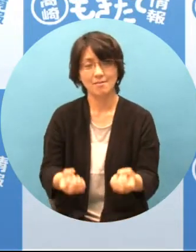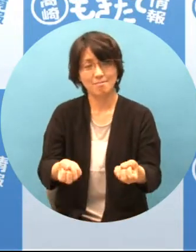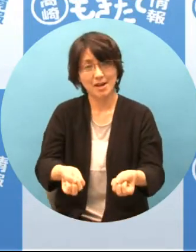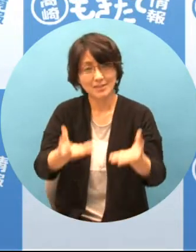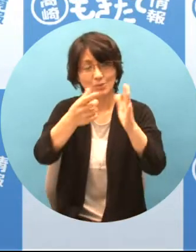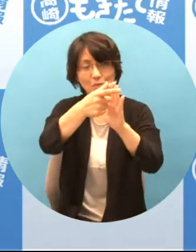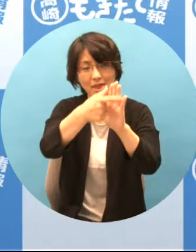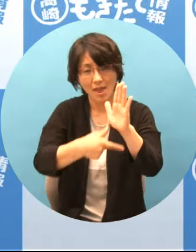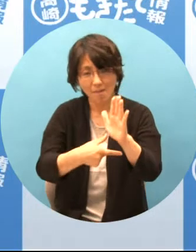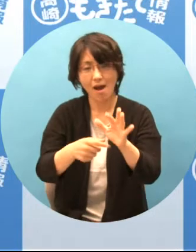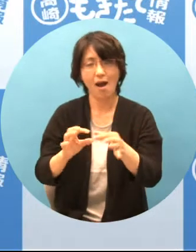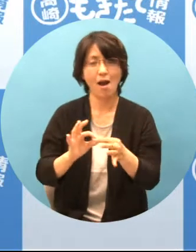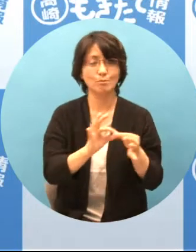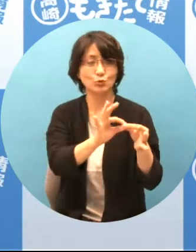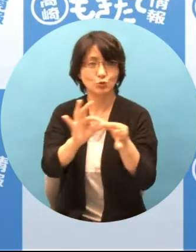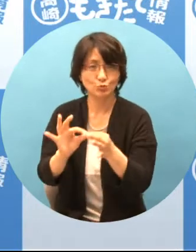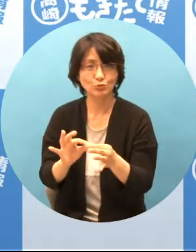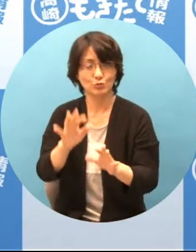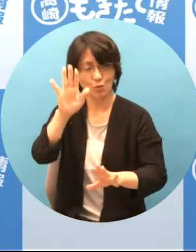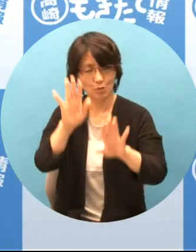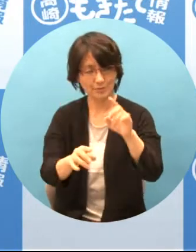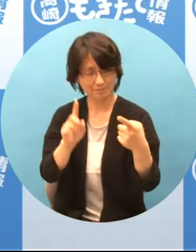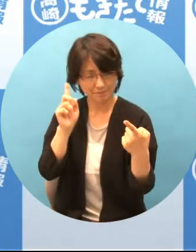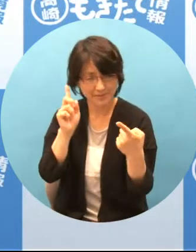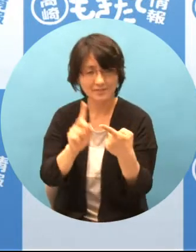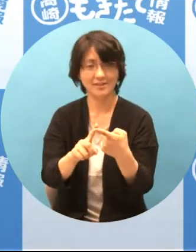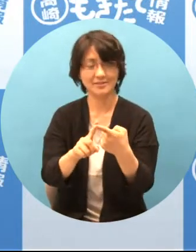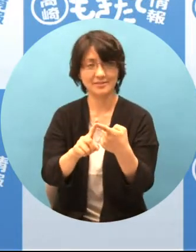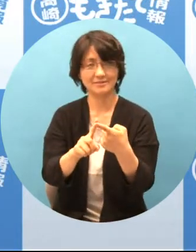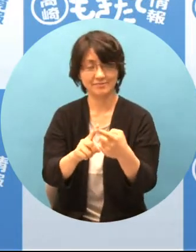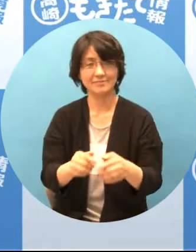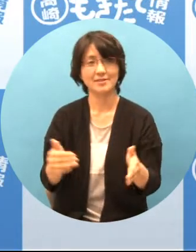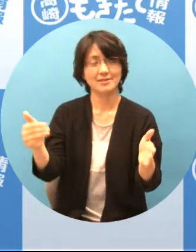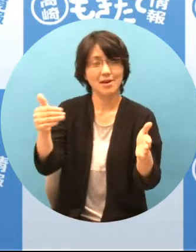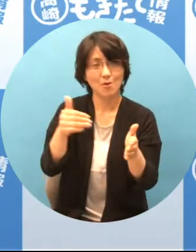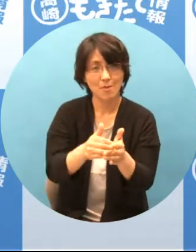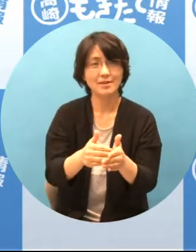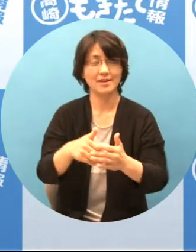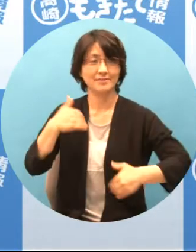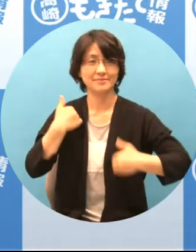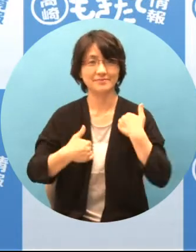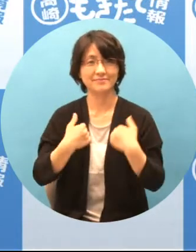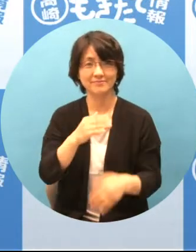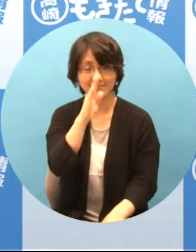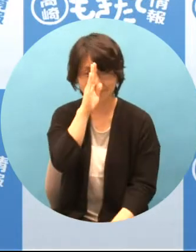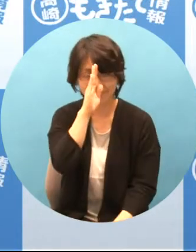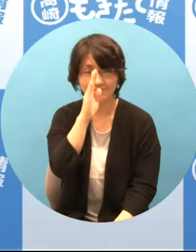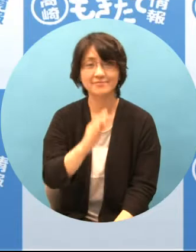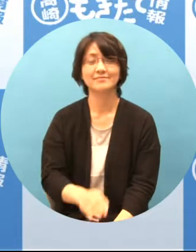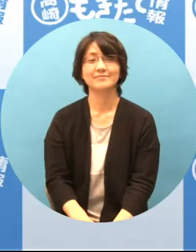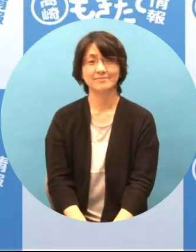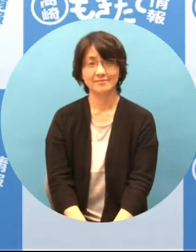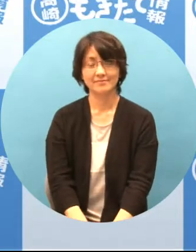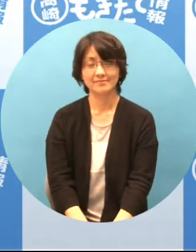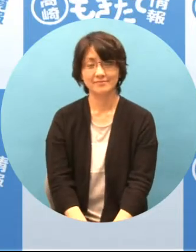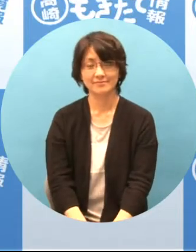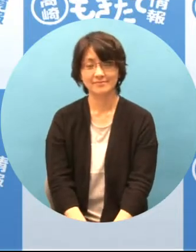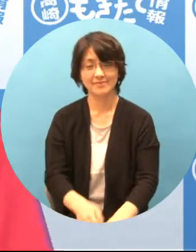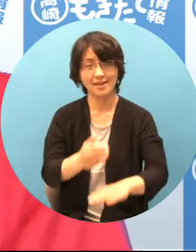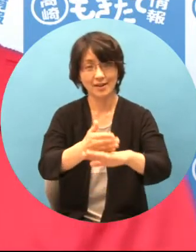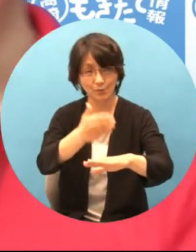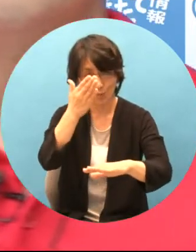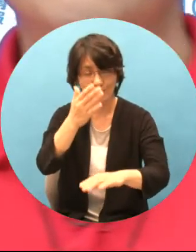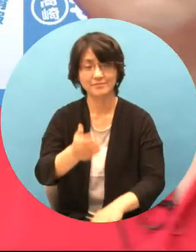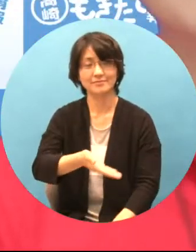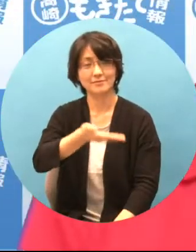年のテーマである結ぶにふさわしい、光景だと思います。ぜひ高崎祭りを最後までお楽しみください。 ありがとうござい